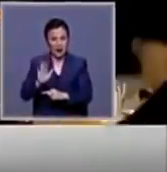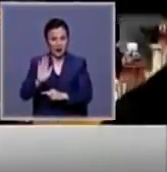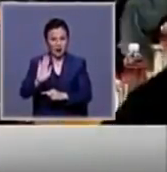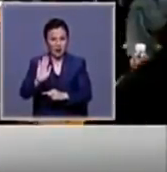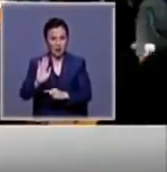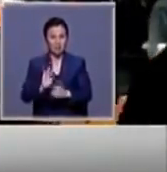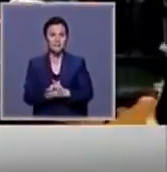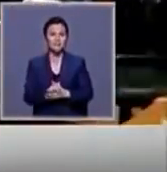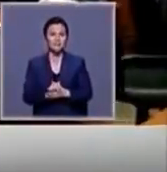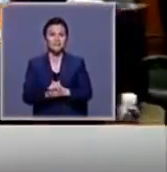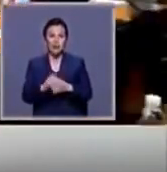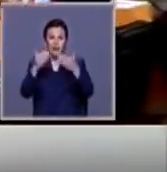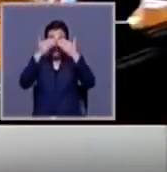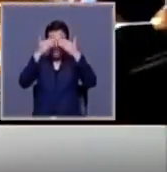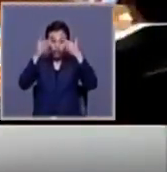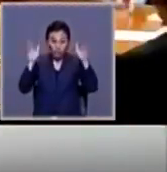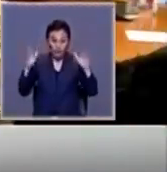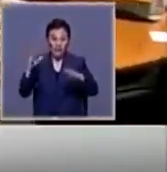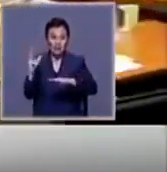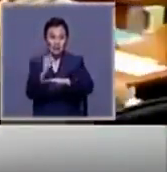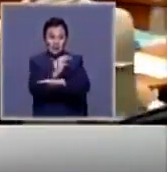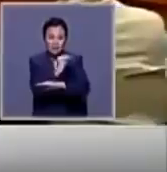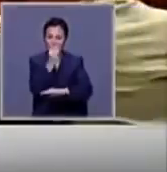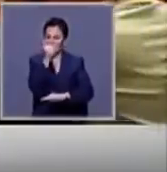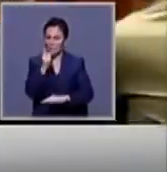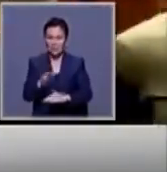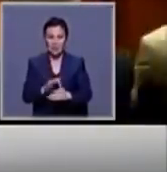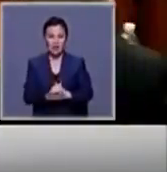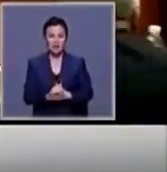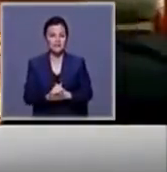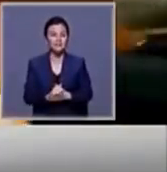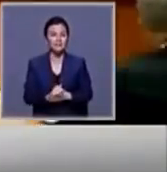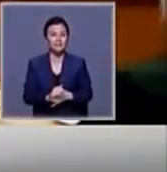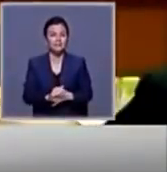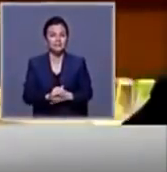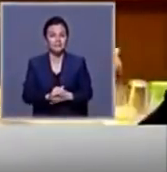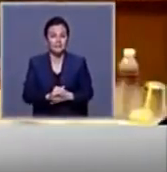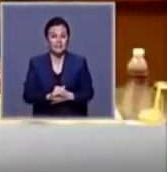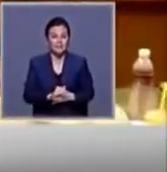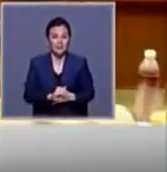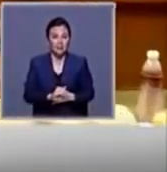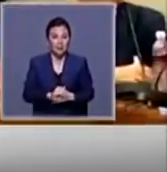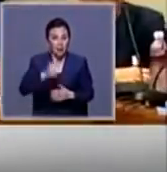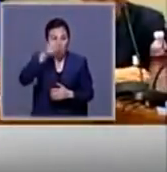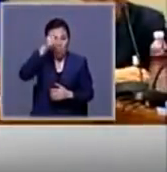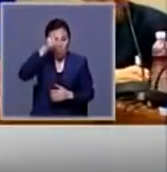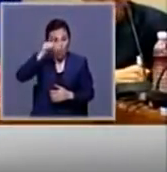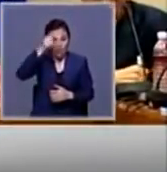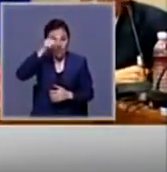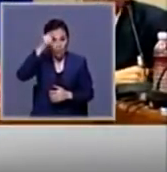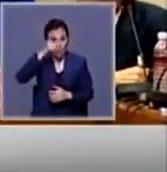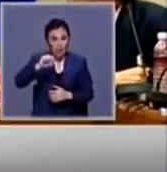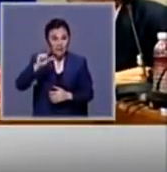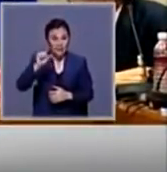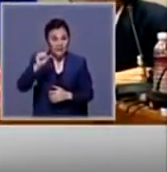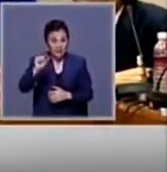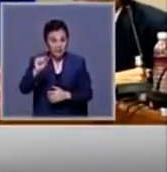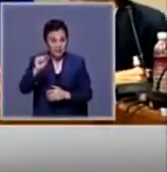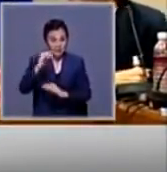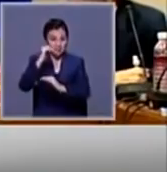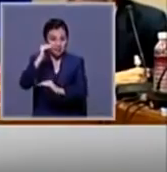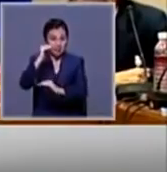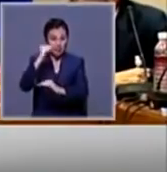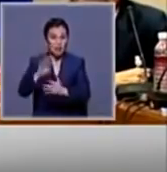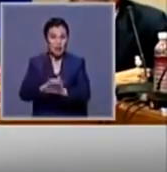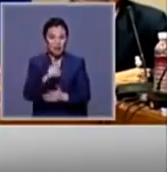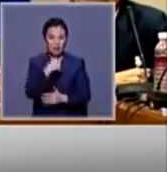องไง ค่ะ ไม่มีความยุ่งเกี่ยวกับการเมืองทีนี้อันเนี้ยภายใน20วันหลังจากกกต.ออกระเบียบเราก็จะเห็นว่าใ